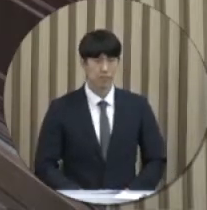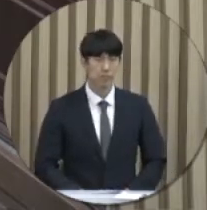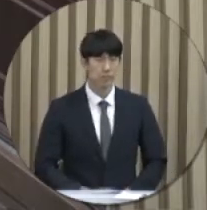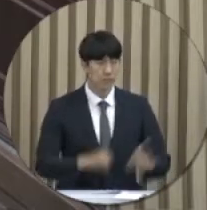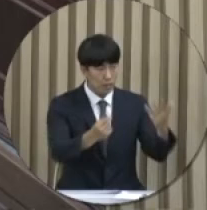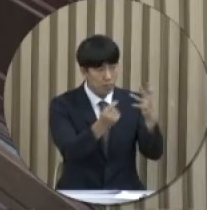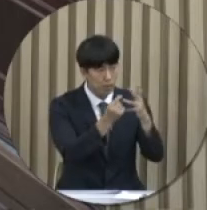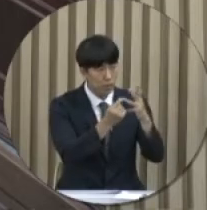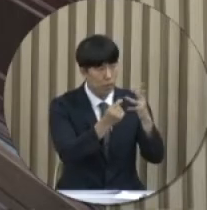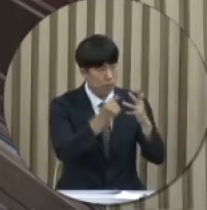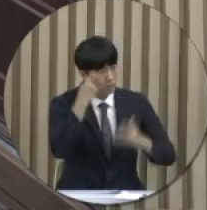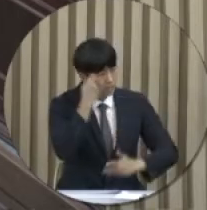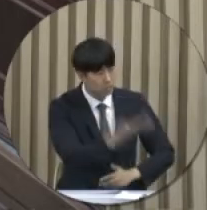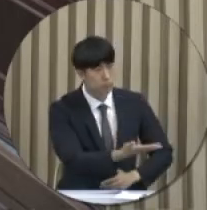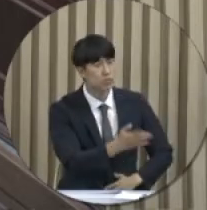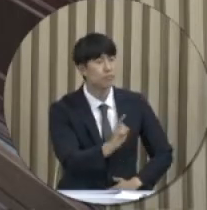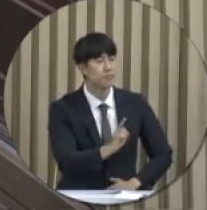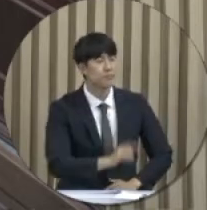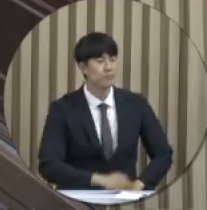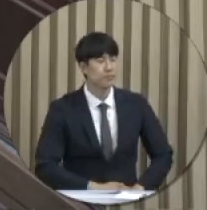여덟 번째로는,